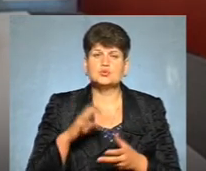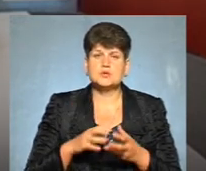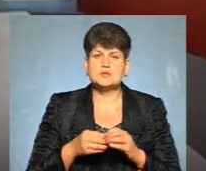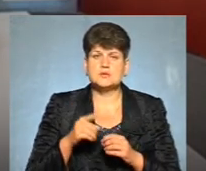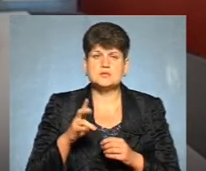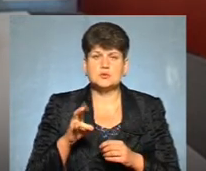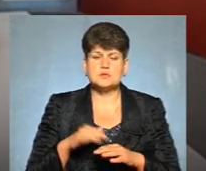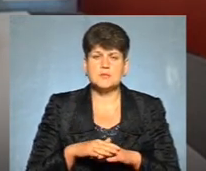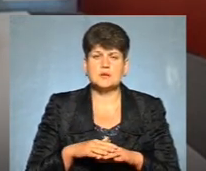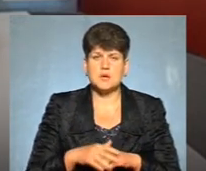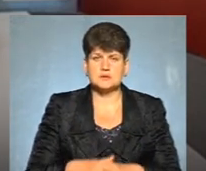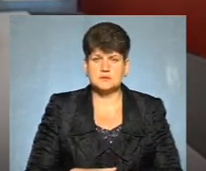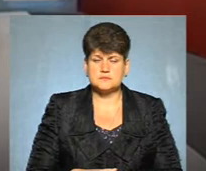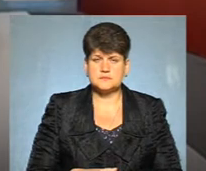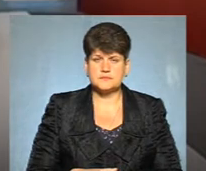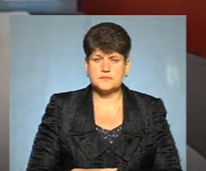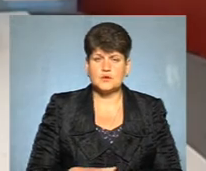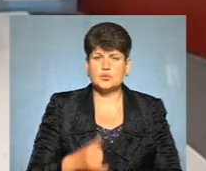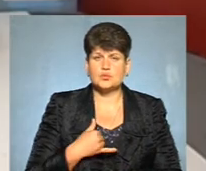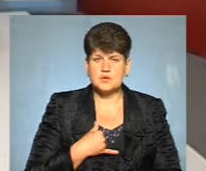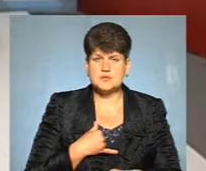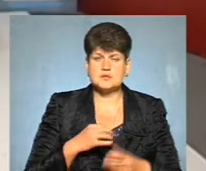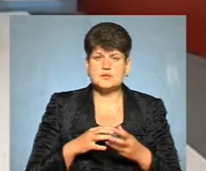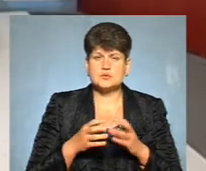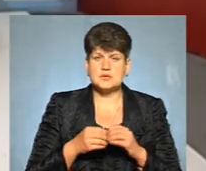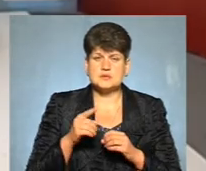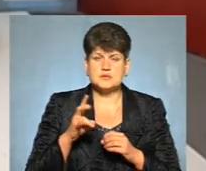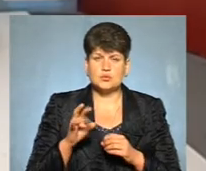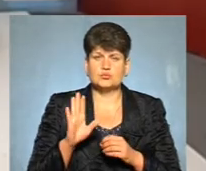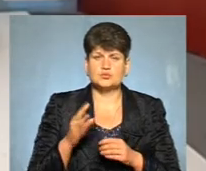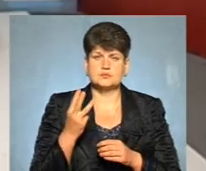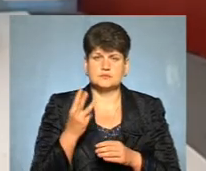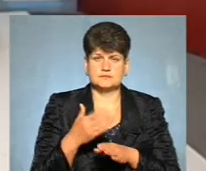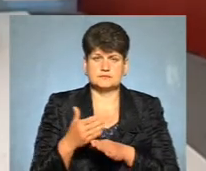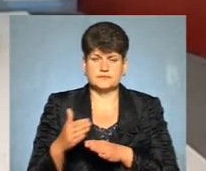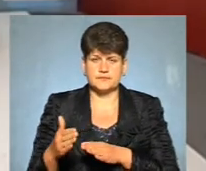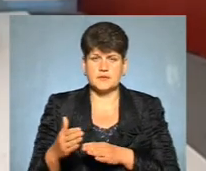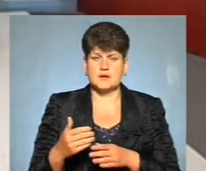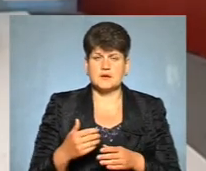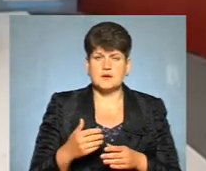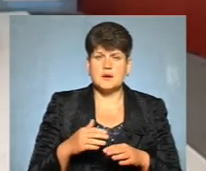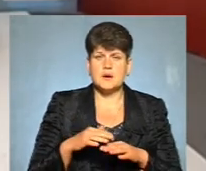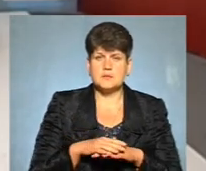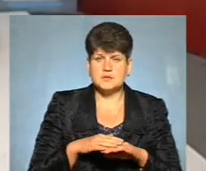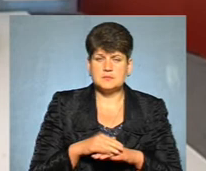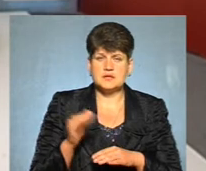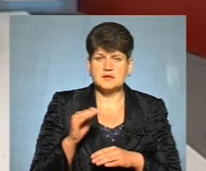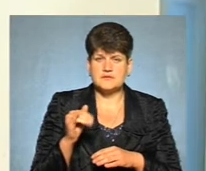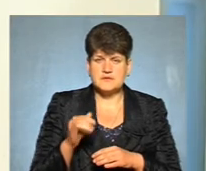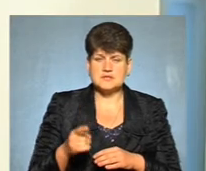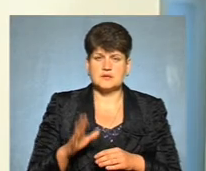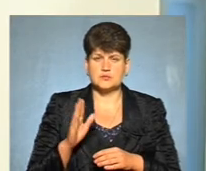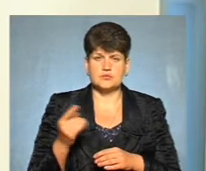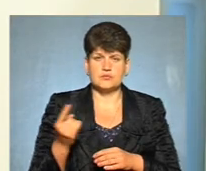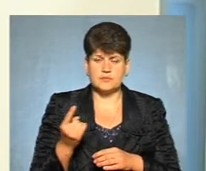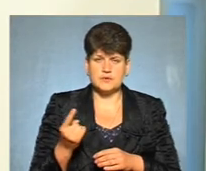з математики саме? В нас результати ЗНО будуть в три етапи, і, власне, математика і фізика будуть в першому етапі, десь